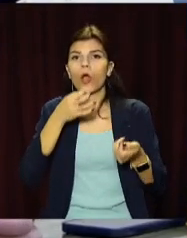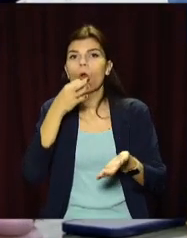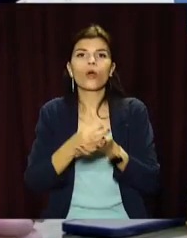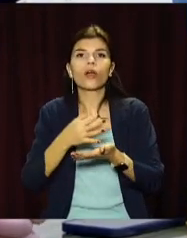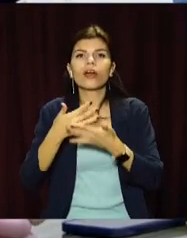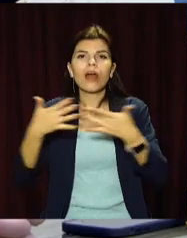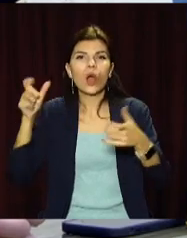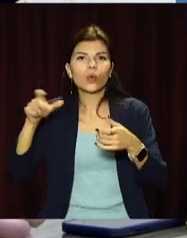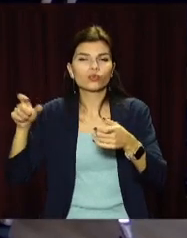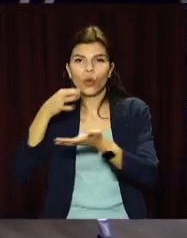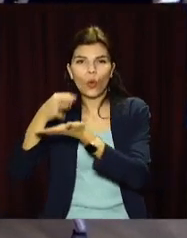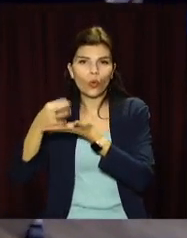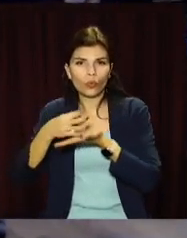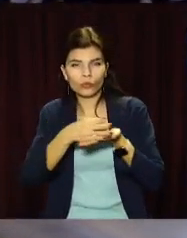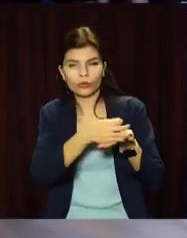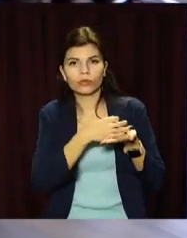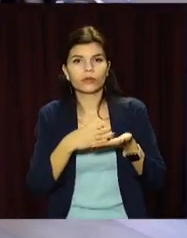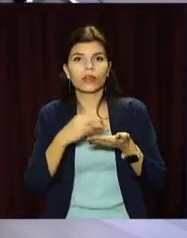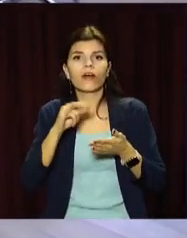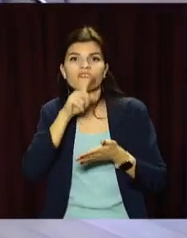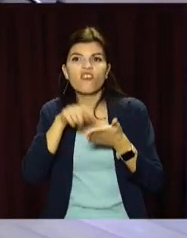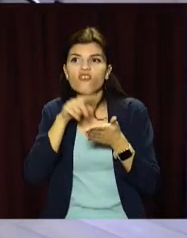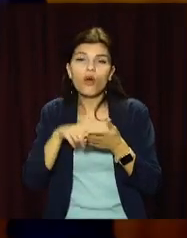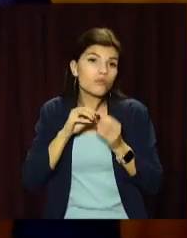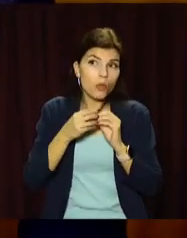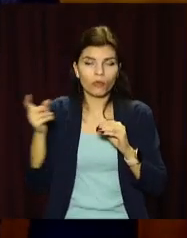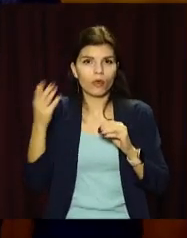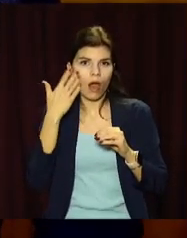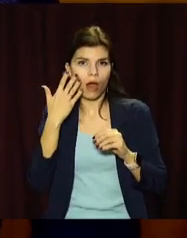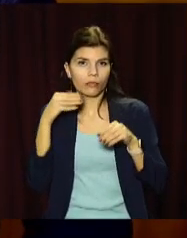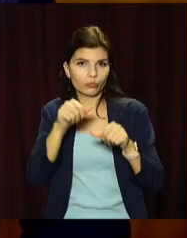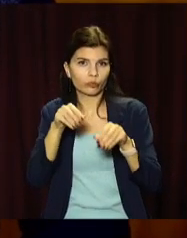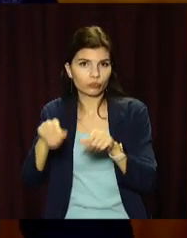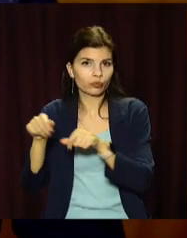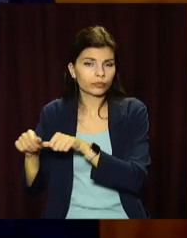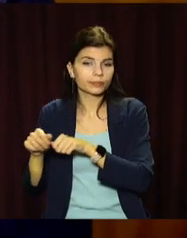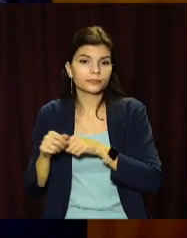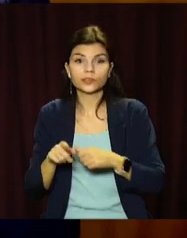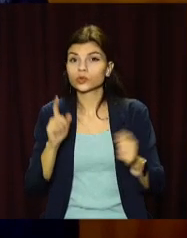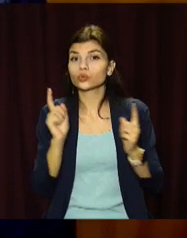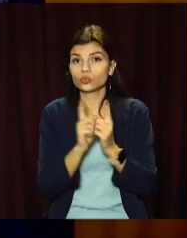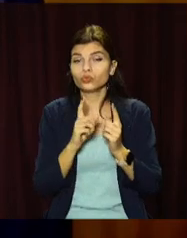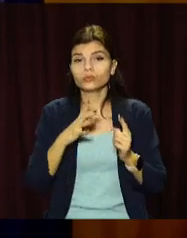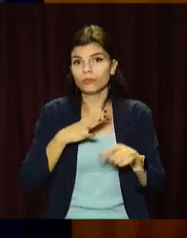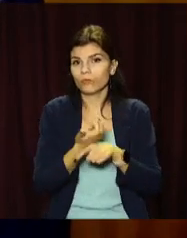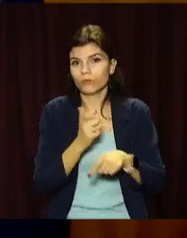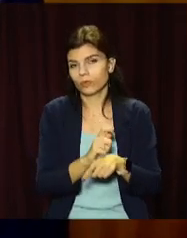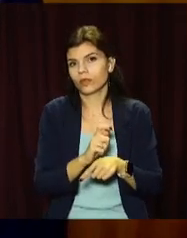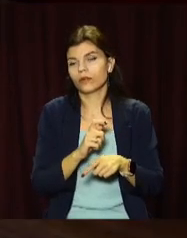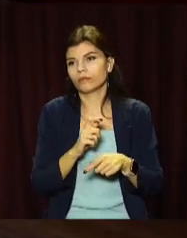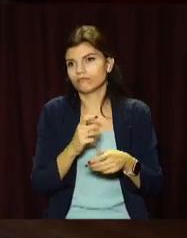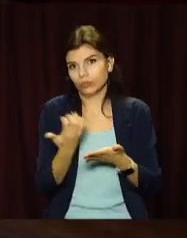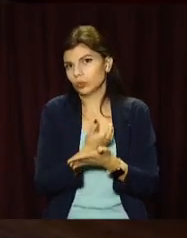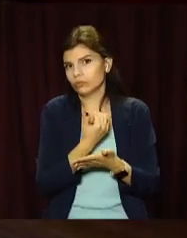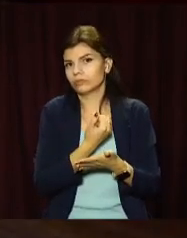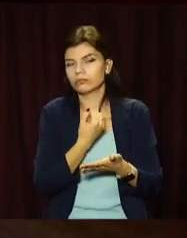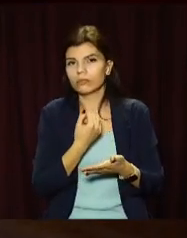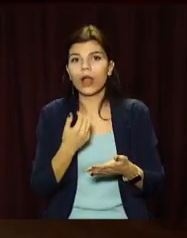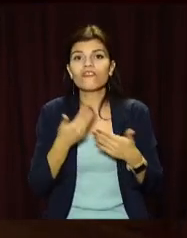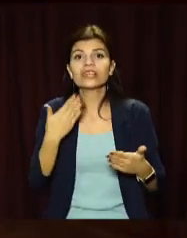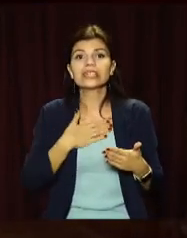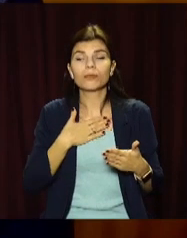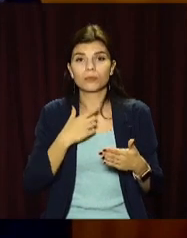департаментів міськради, чиї компетенції – вирішення багатьох їхніх проблем. Зустріч була досить продуктивна. Від себе